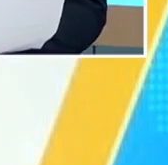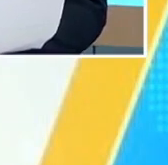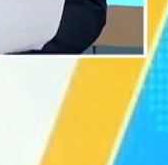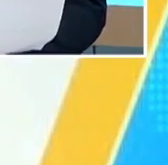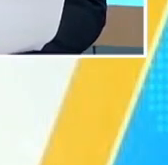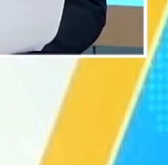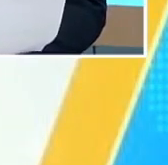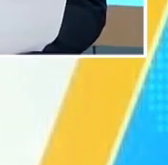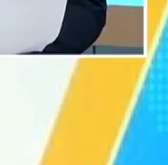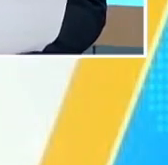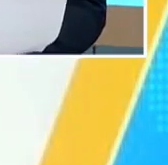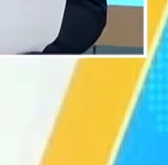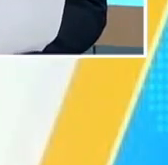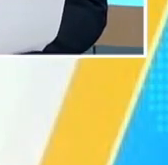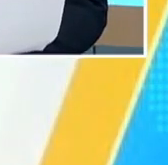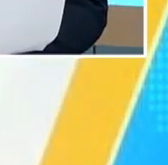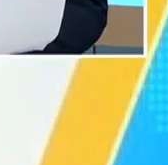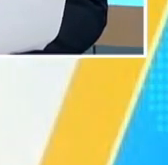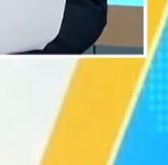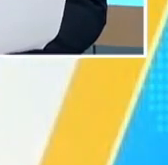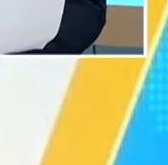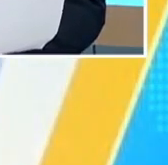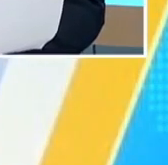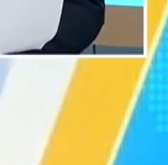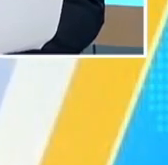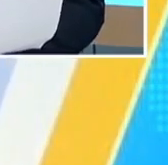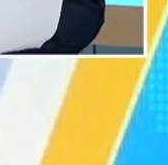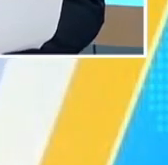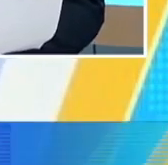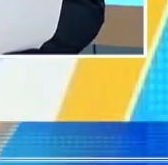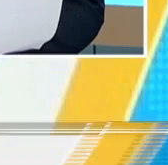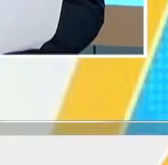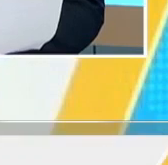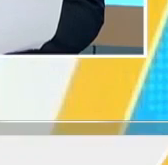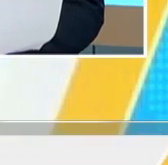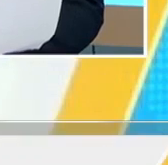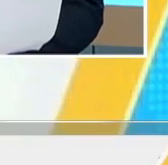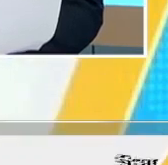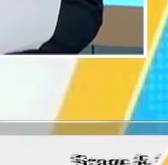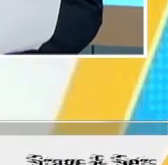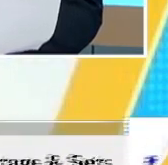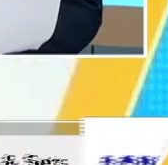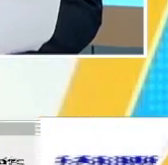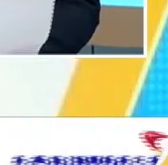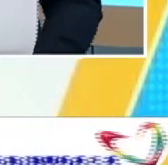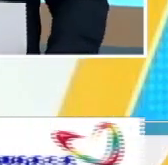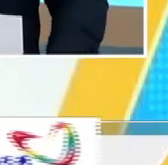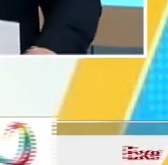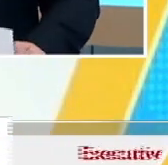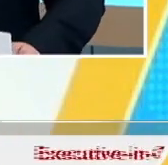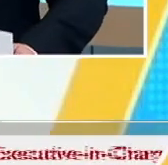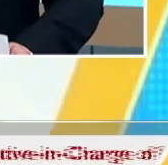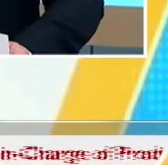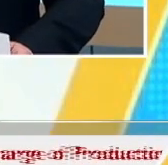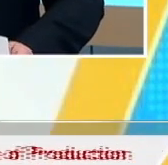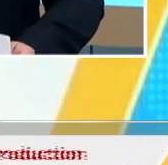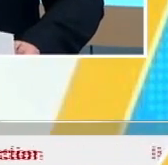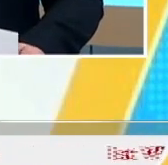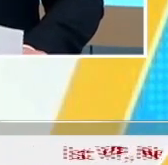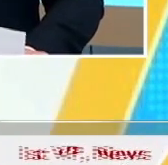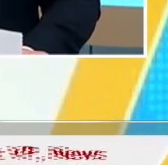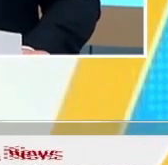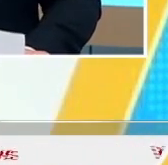youtube.com/GMA News. Bukas, Huwebes, balik na po sa alas 11 ng umaga hanggang alas 12 ng tanghali ang ating balitaan. Mula sa tahanan